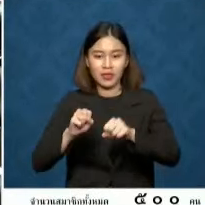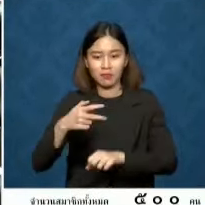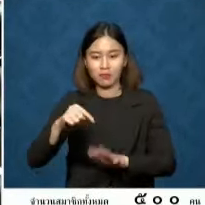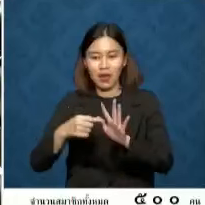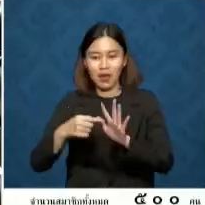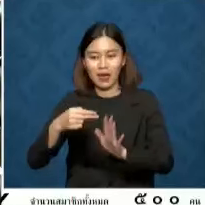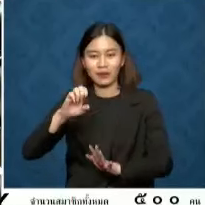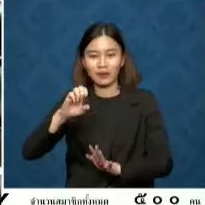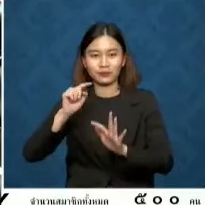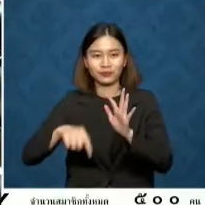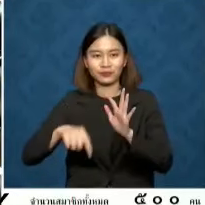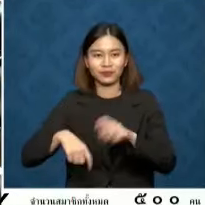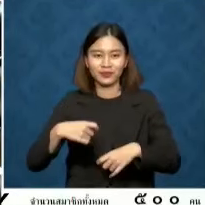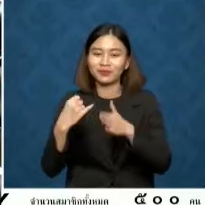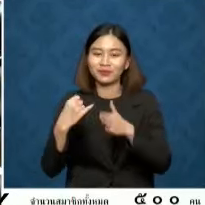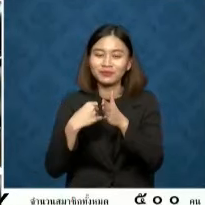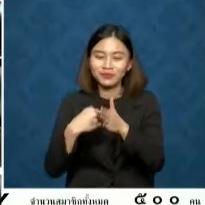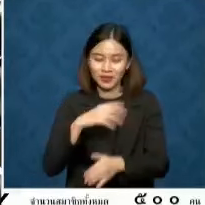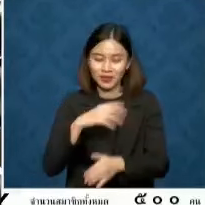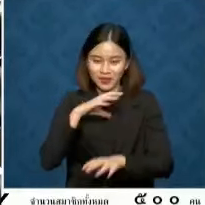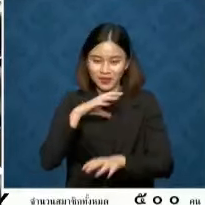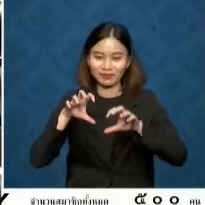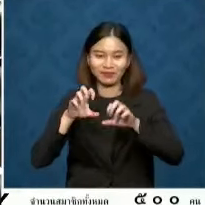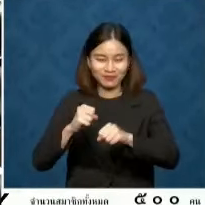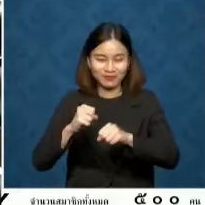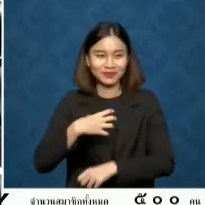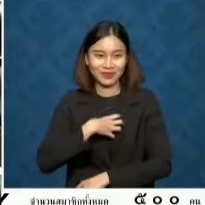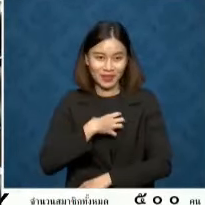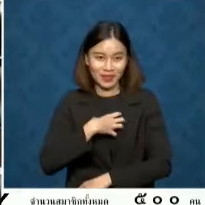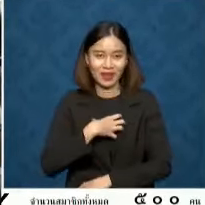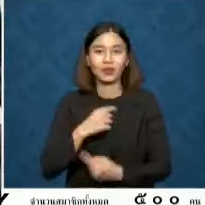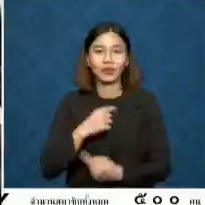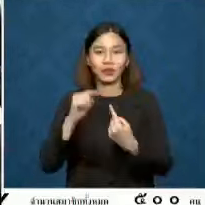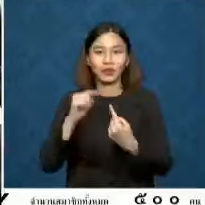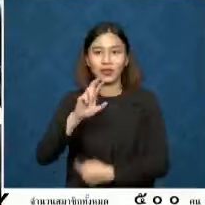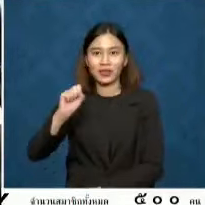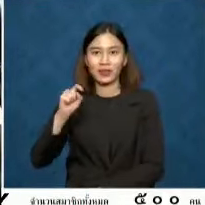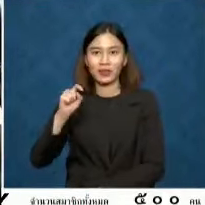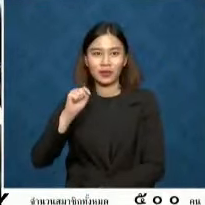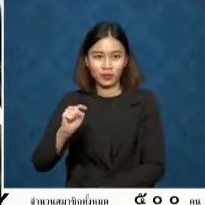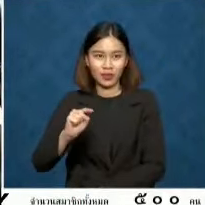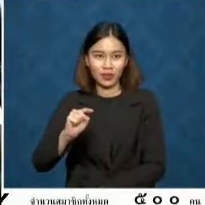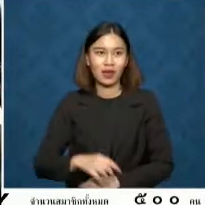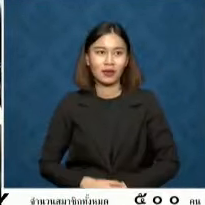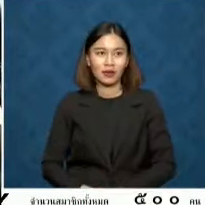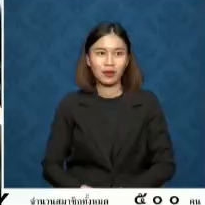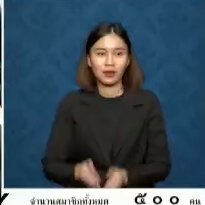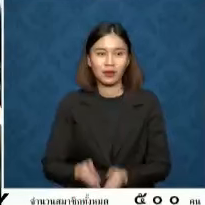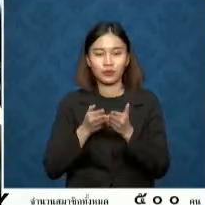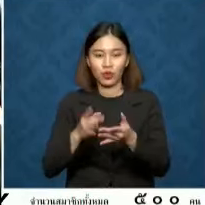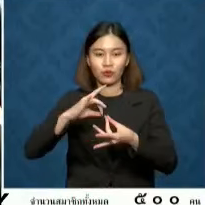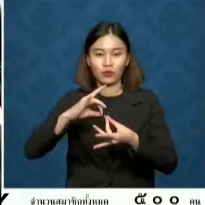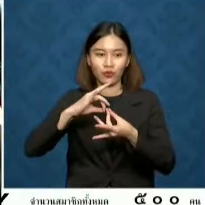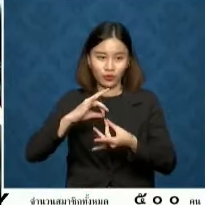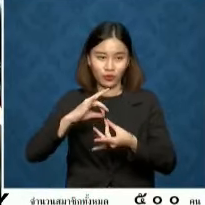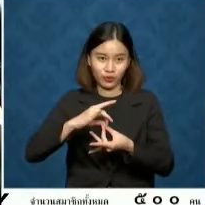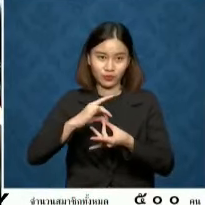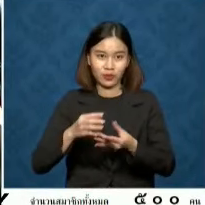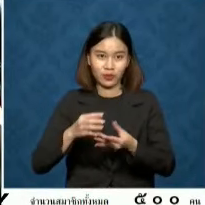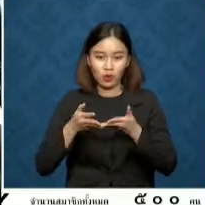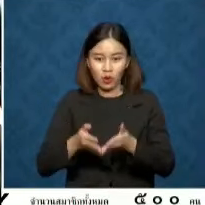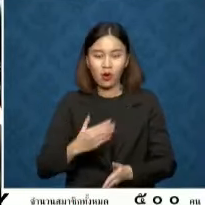พราะว่ามันอยู่กันเป็นฝูงถ้าอยากจะจับก็ต้องมาจับที่สภานี่แหละจะได้ไขปริศนาเรือหลวงอับปางกันได้สักทีผมได้อภิปร